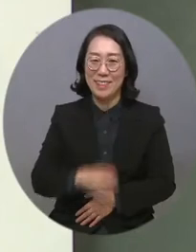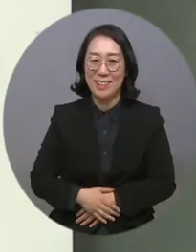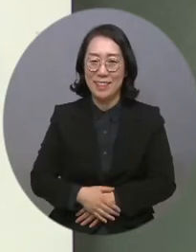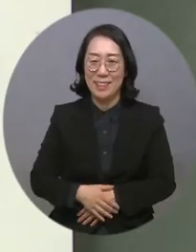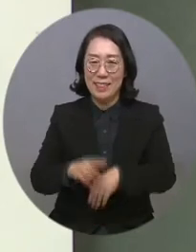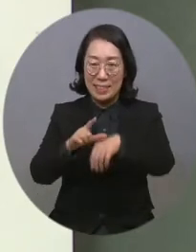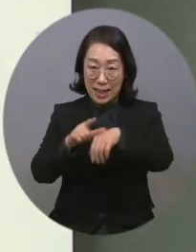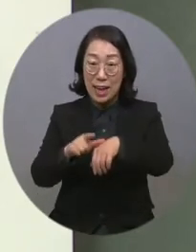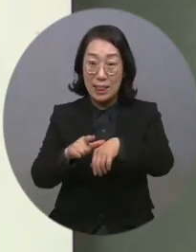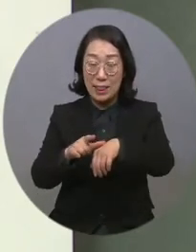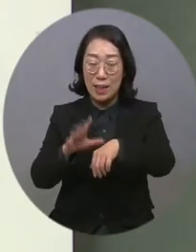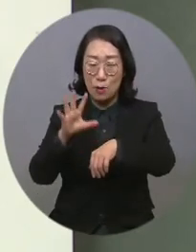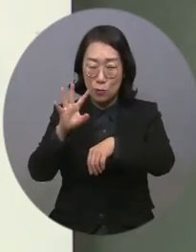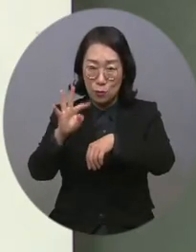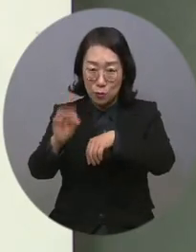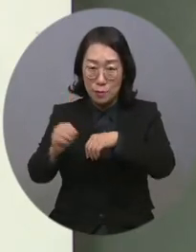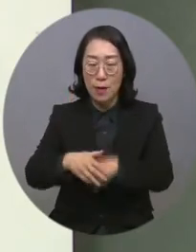시간은 좀 흘렀지만은